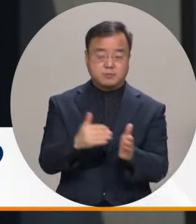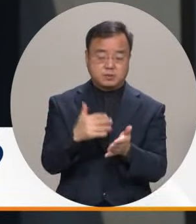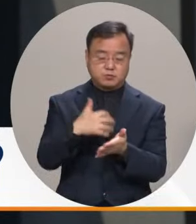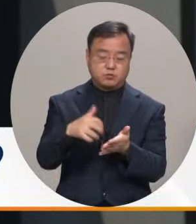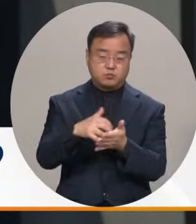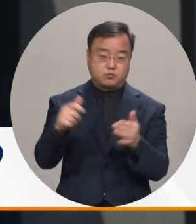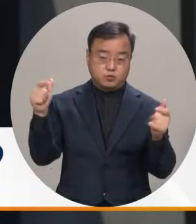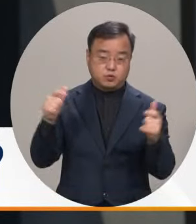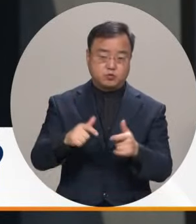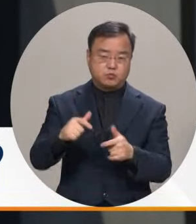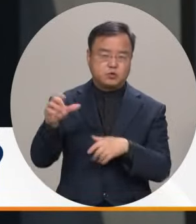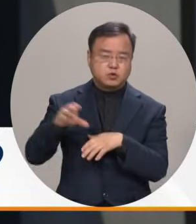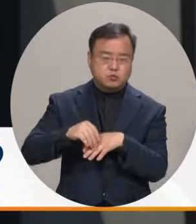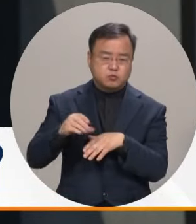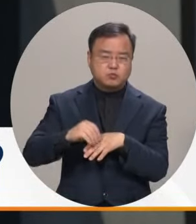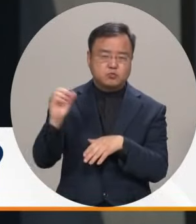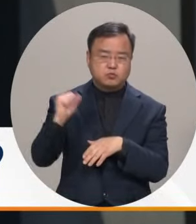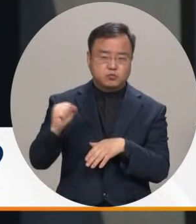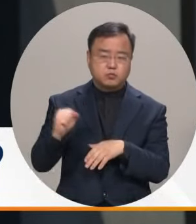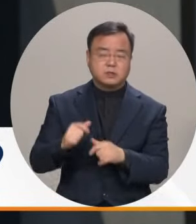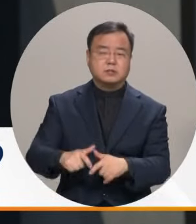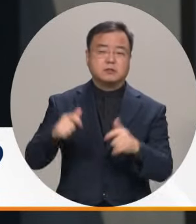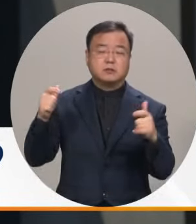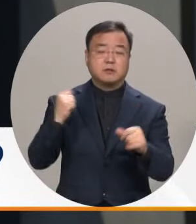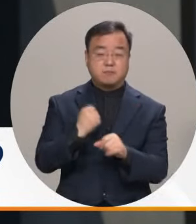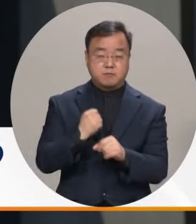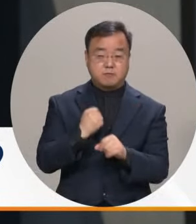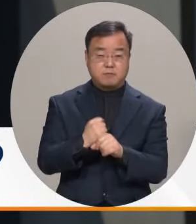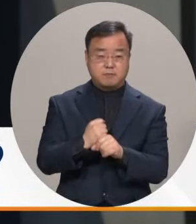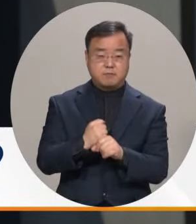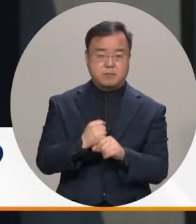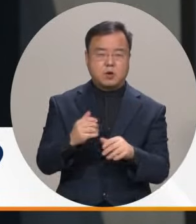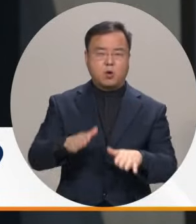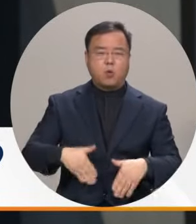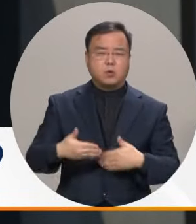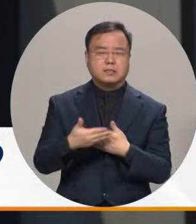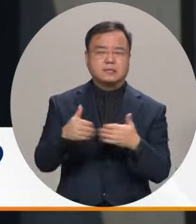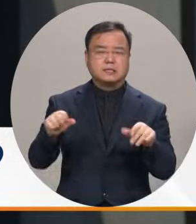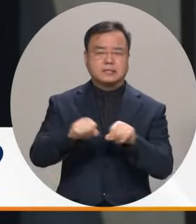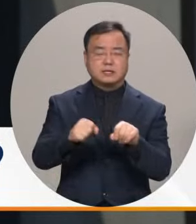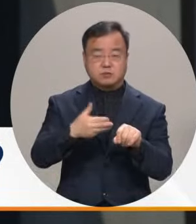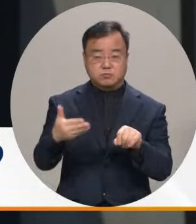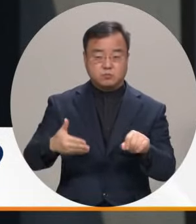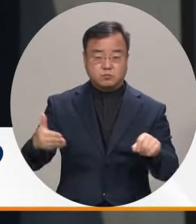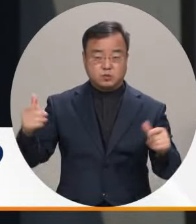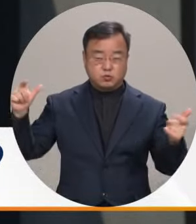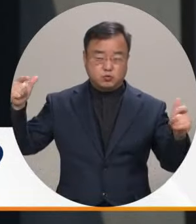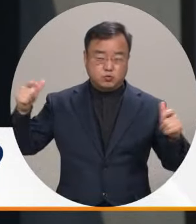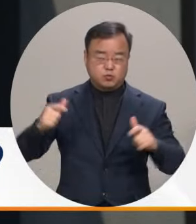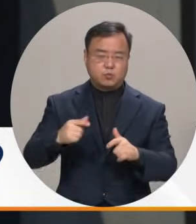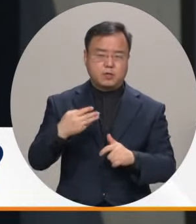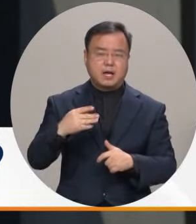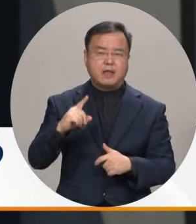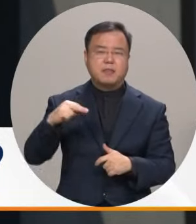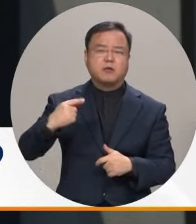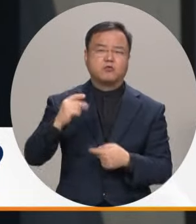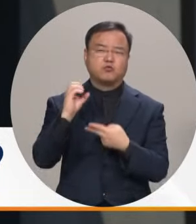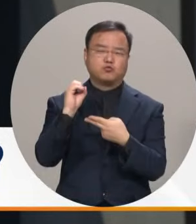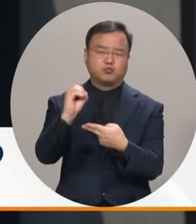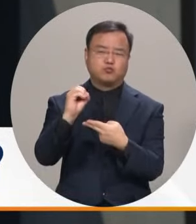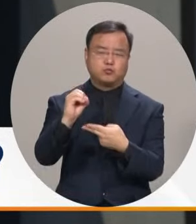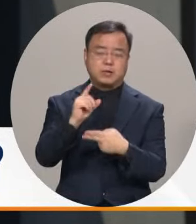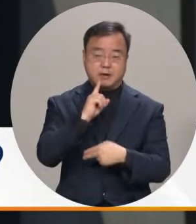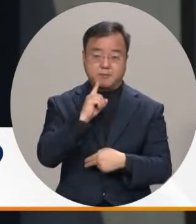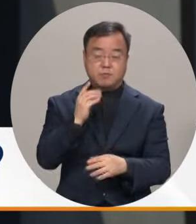줄이고 흡수하는 양은 늘려 순 배출량이 제로가 되는 탄소수 중립을 목표로 선언하였고 그 목표에